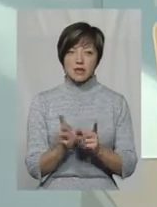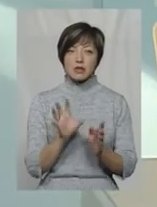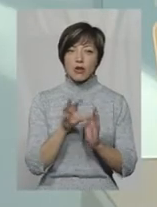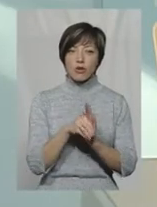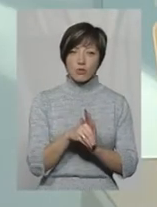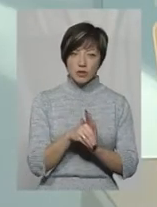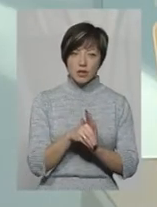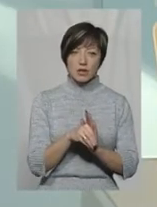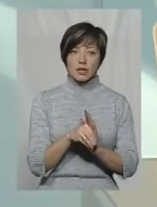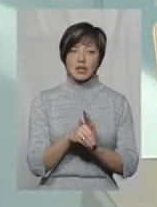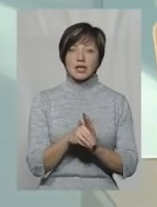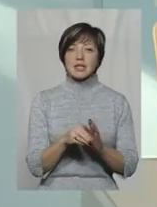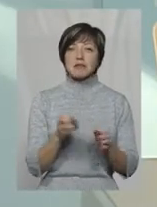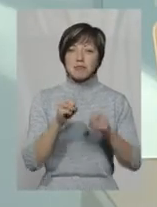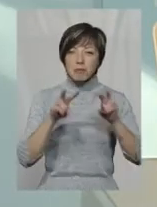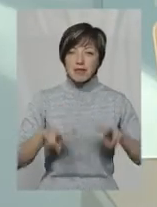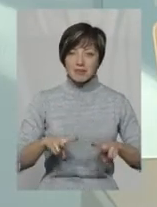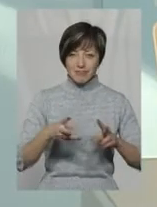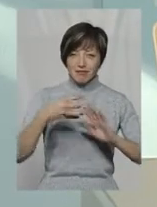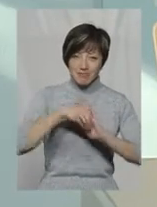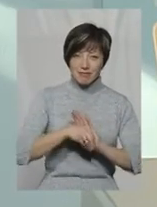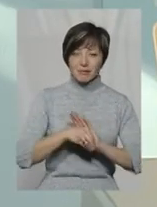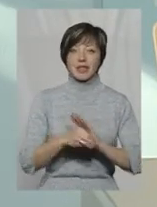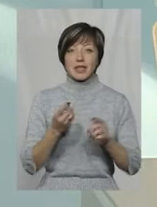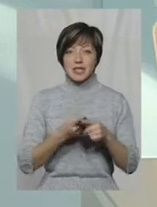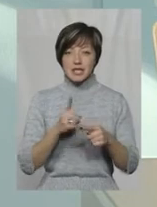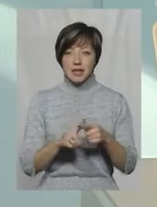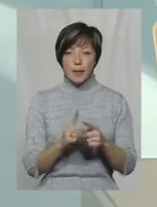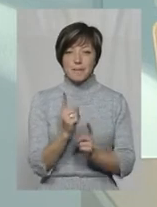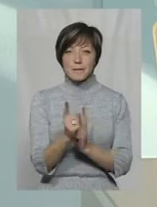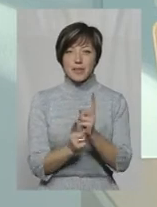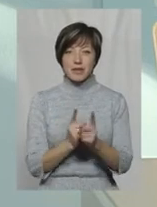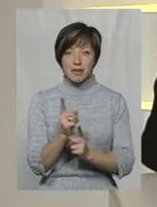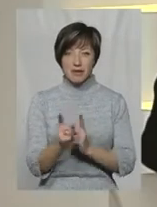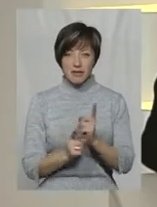антигенів гемаглютініна і нейроамінідази. І от ця його